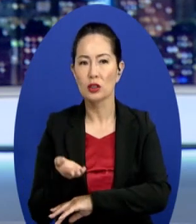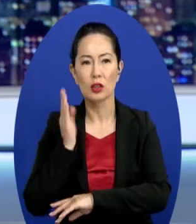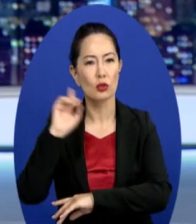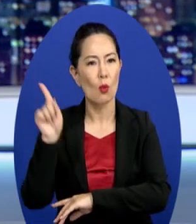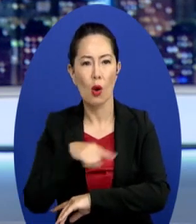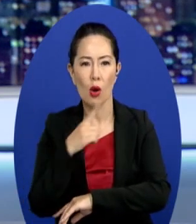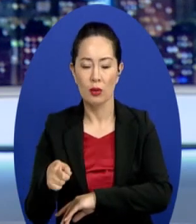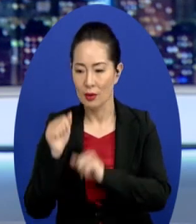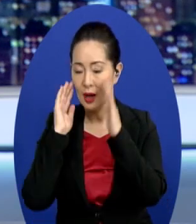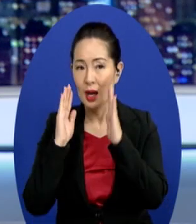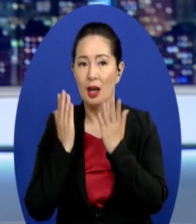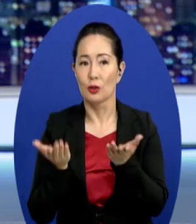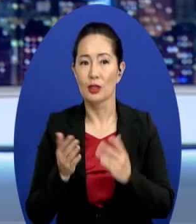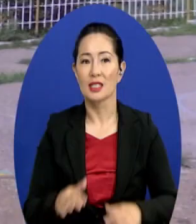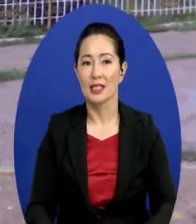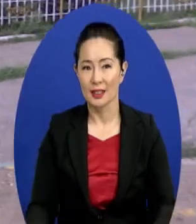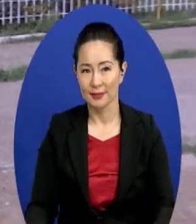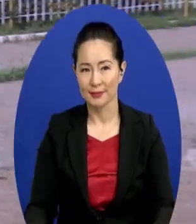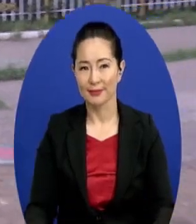болохгүй гэдгийг анхааруулж байгаа юм а.